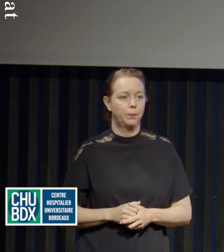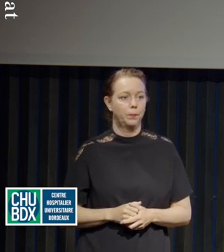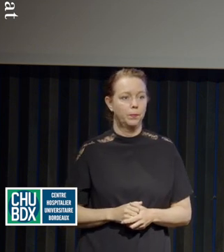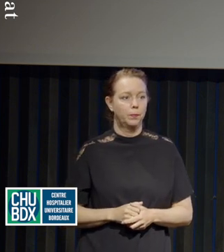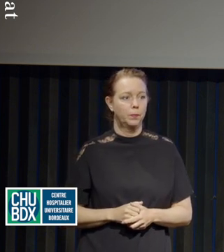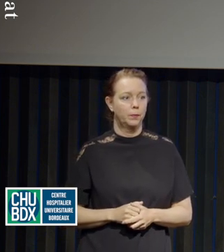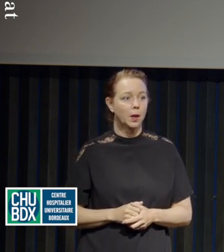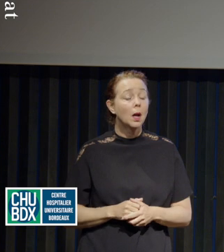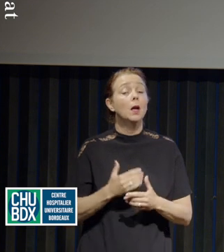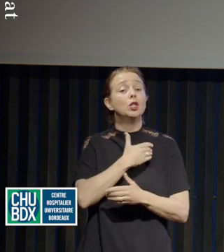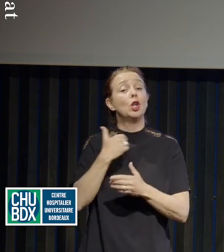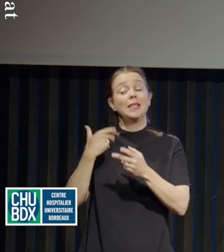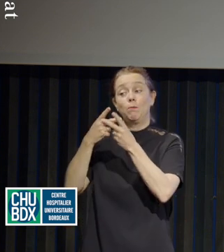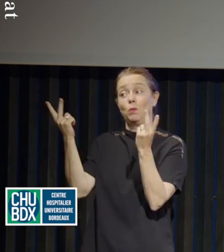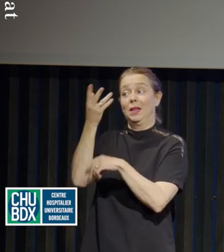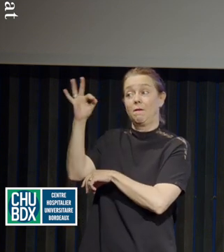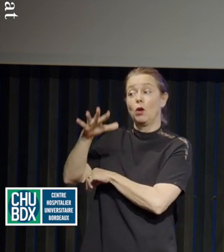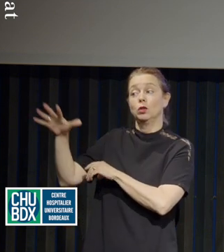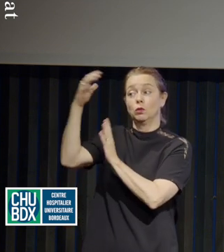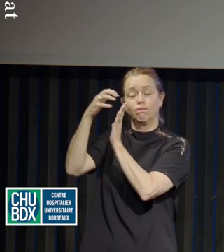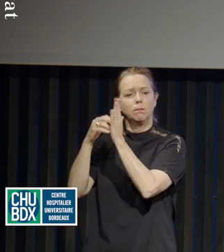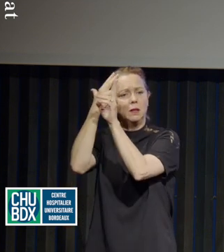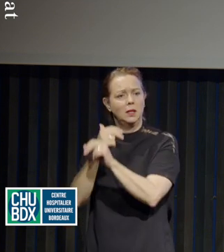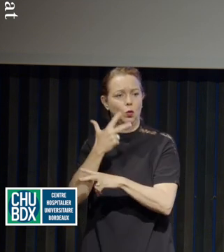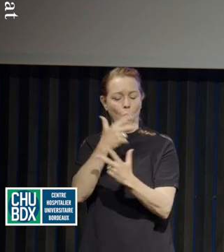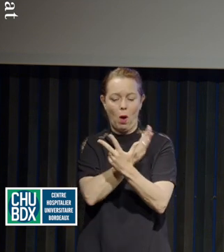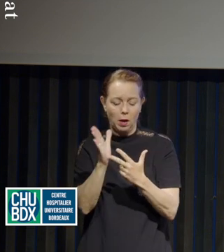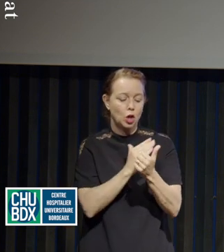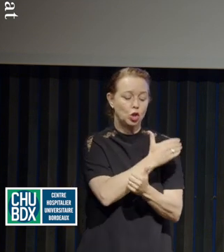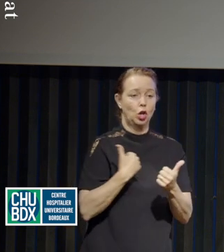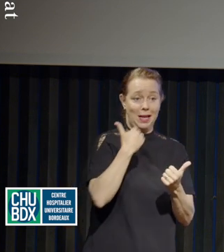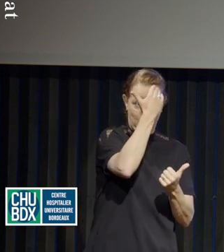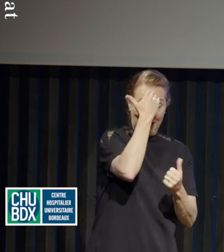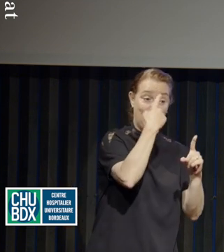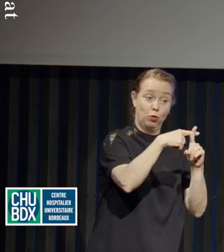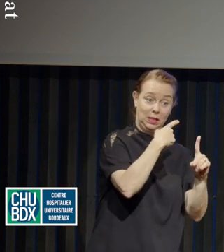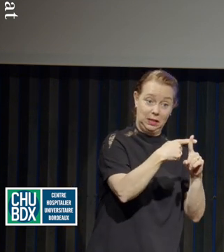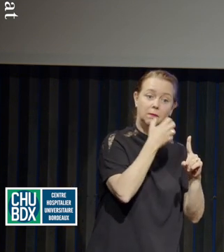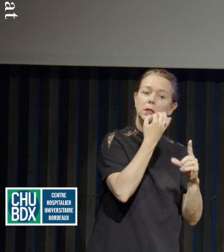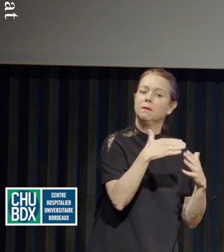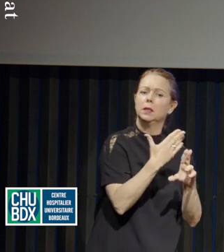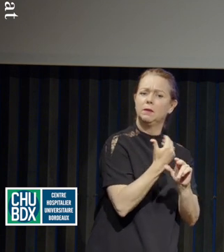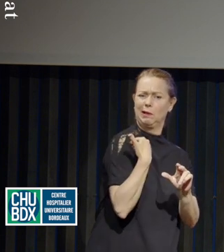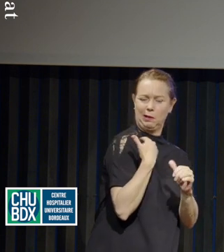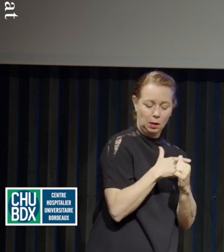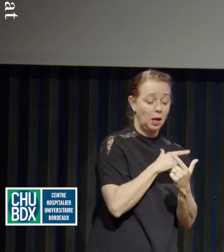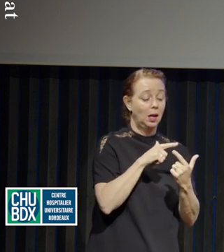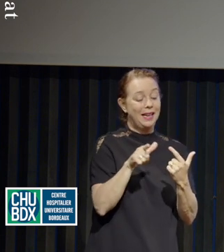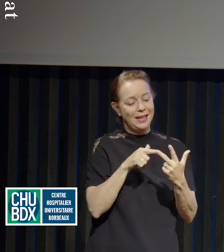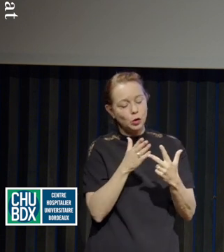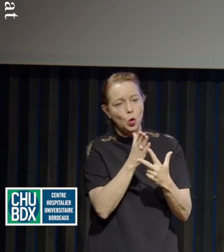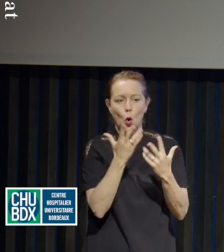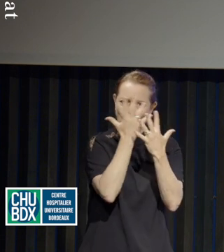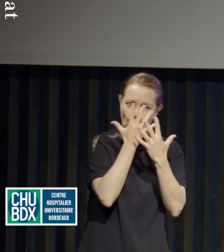Santé publique France a défini trois dimensions, la santé mentale positive dont je viens de vous parler et deux troubles